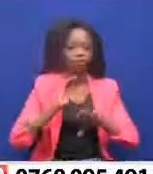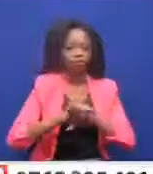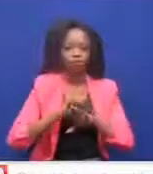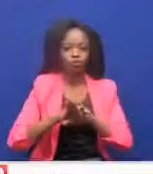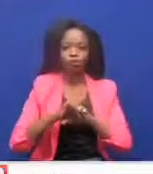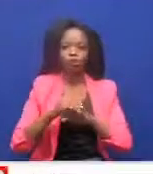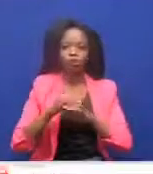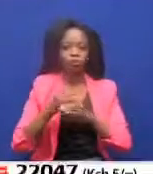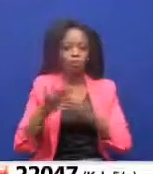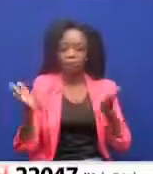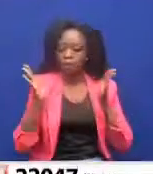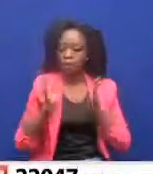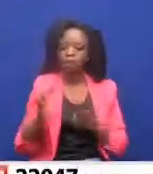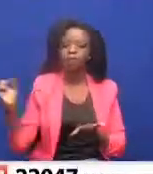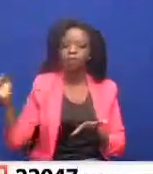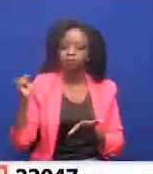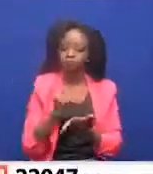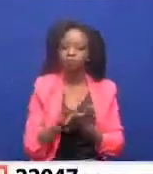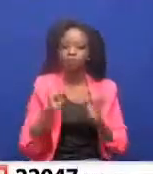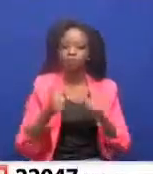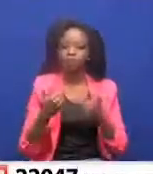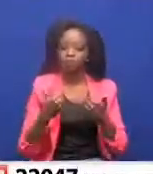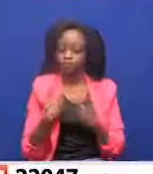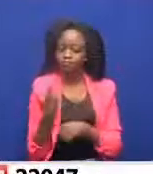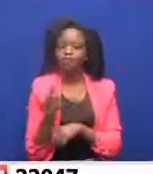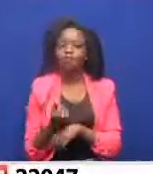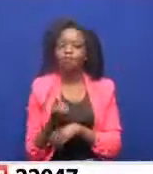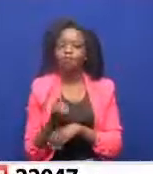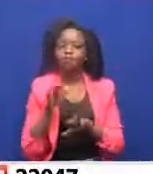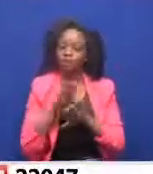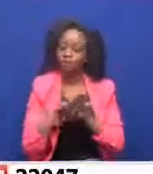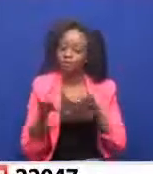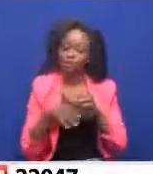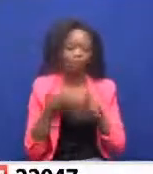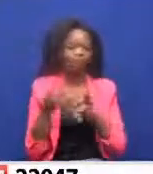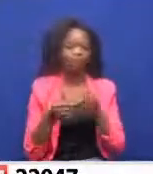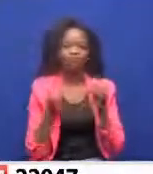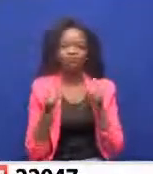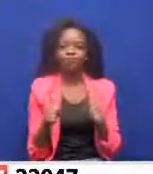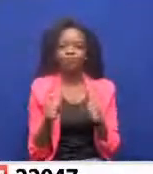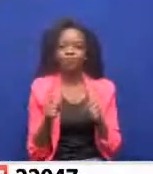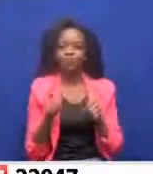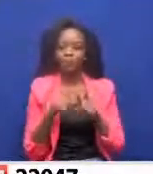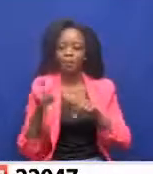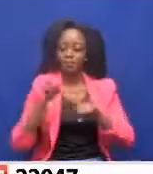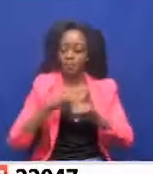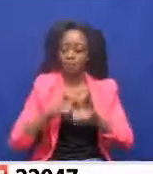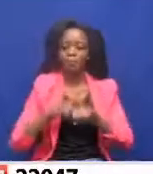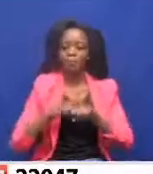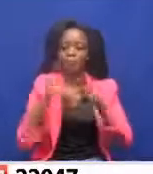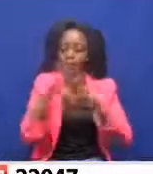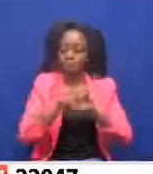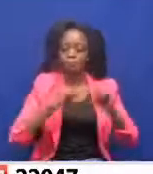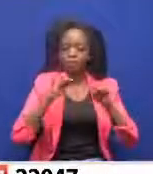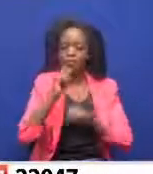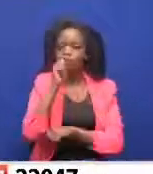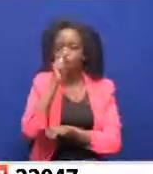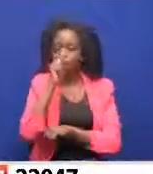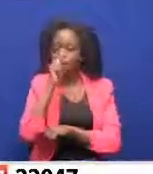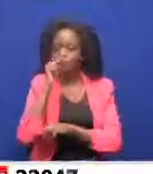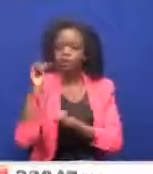anataka. Hela zilikuwa. Kila kitu kilikuwa kinafanyika. Lakini sasa wakati Rais Magufuli